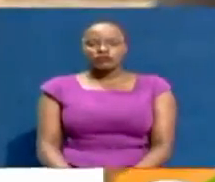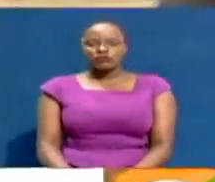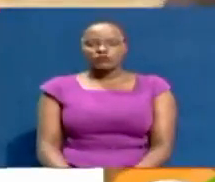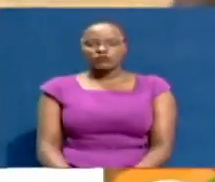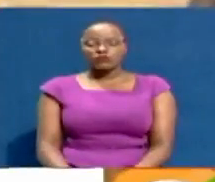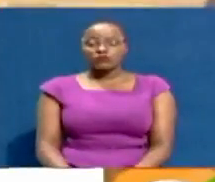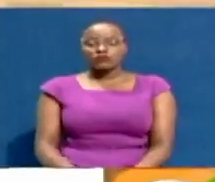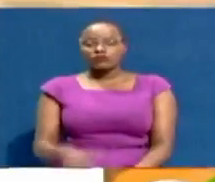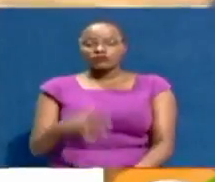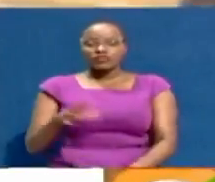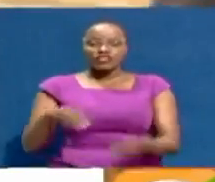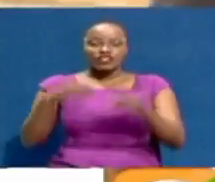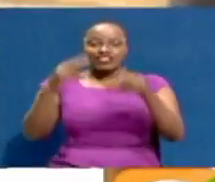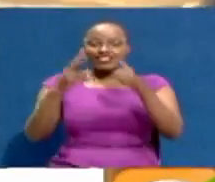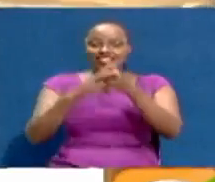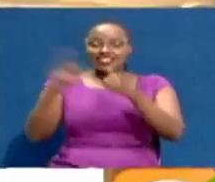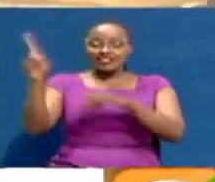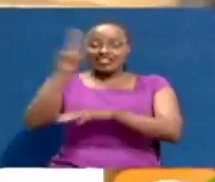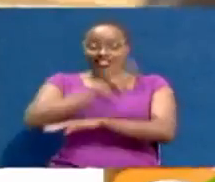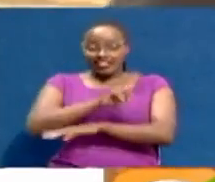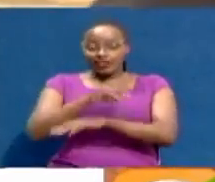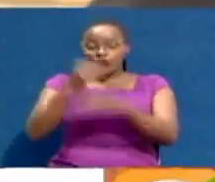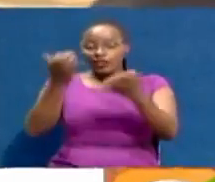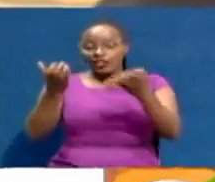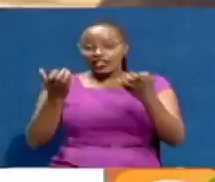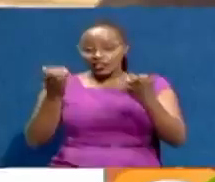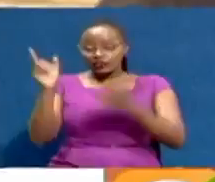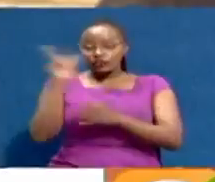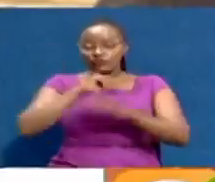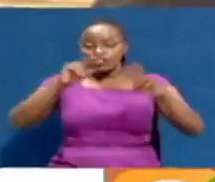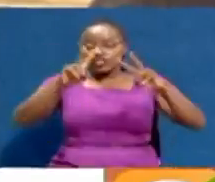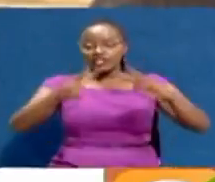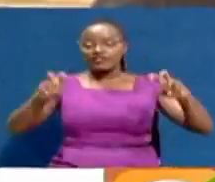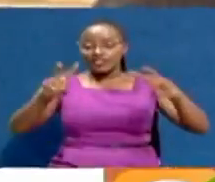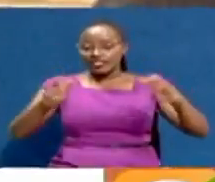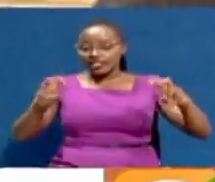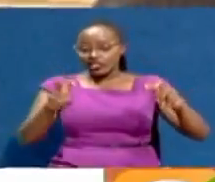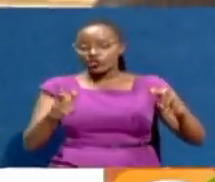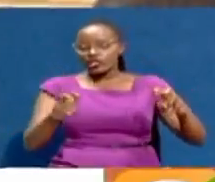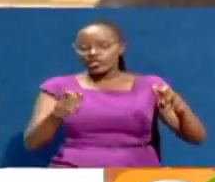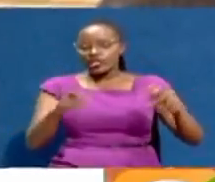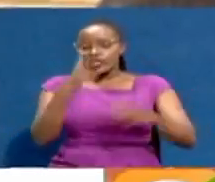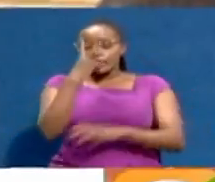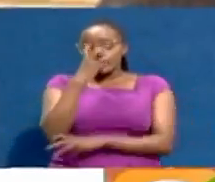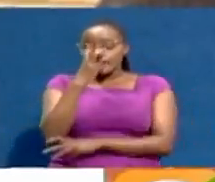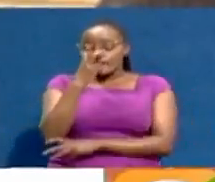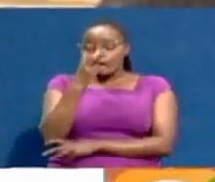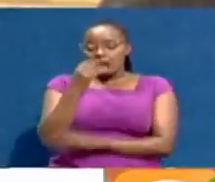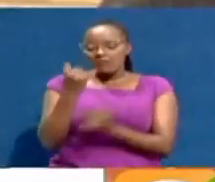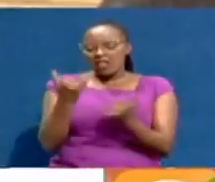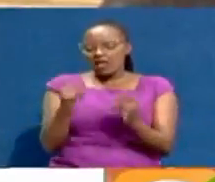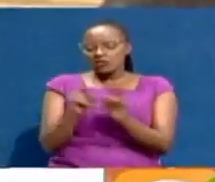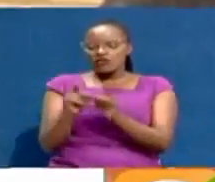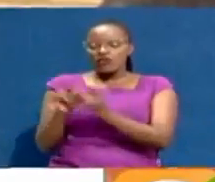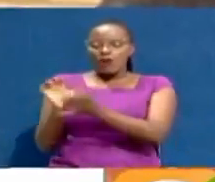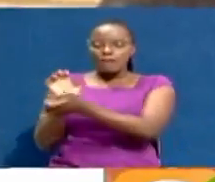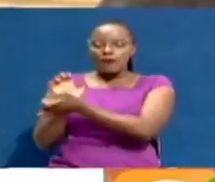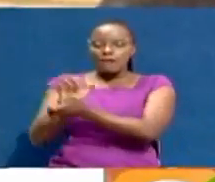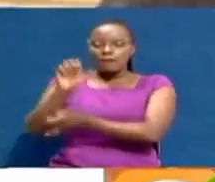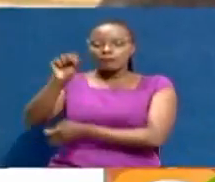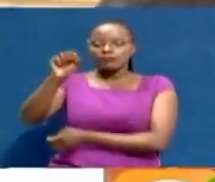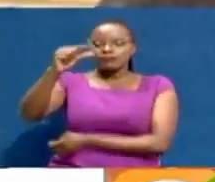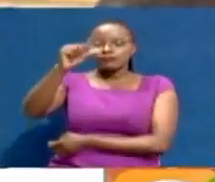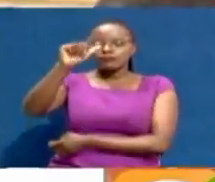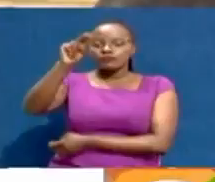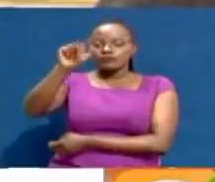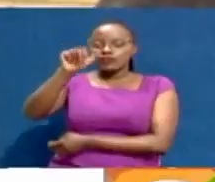The IO is granted 7 days within which to complete investigations. The suspect shall in the meantime be remanded at Sagana